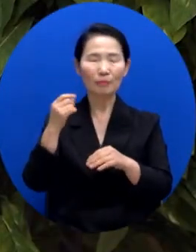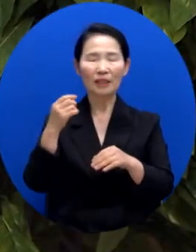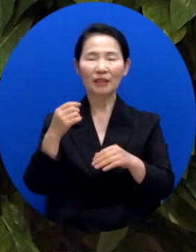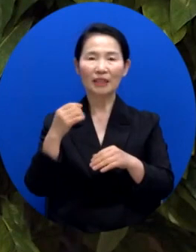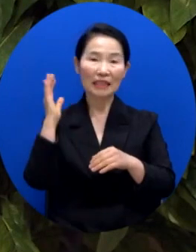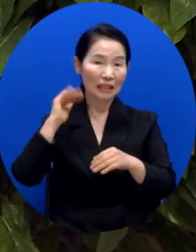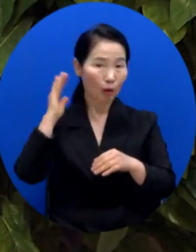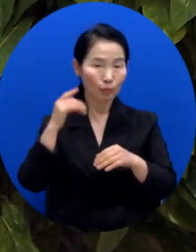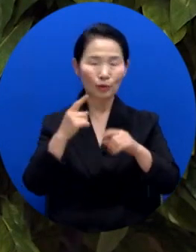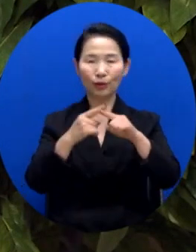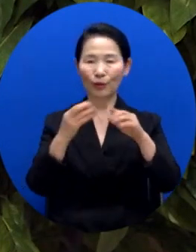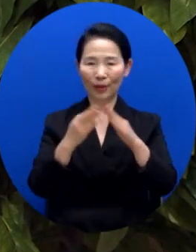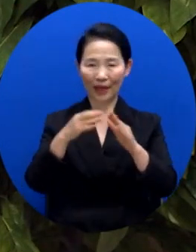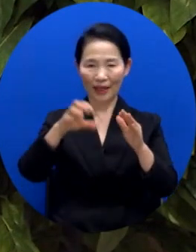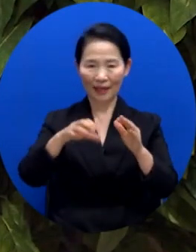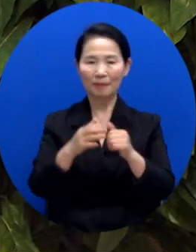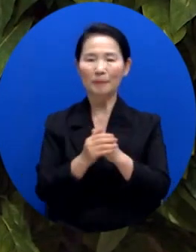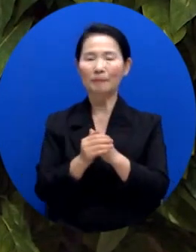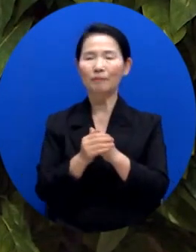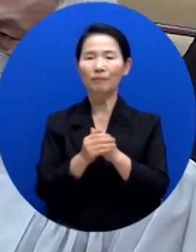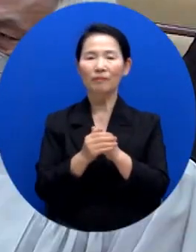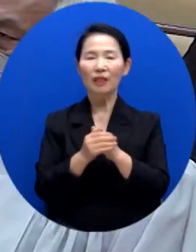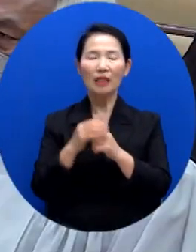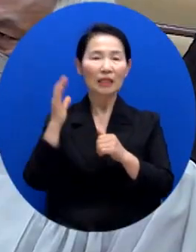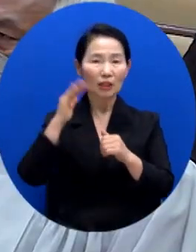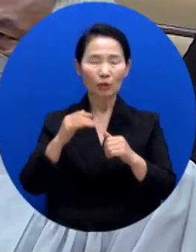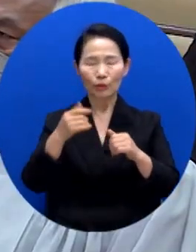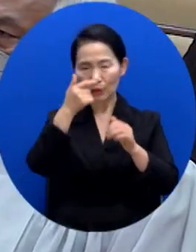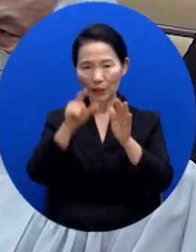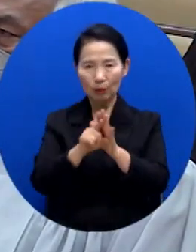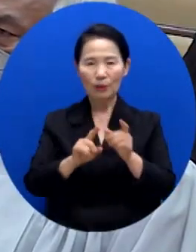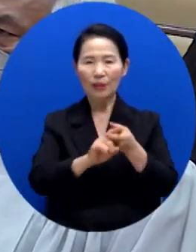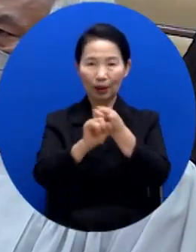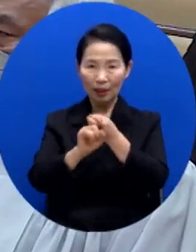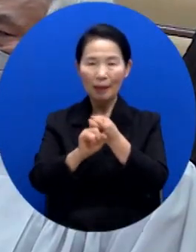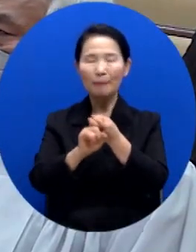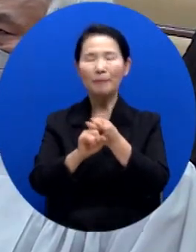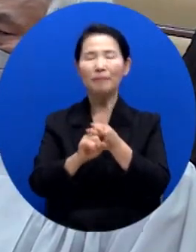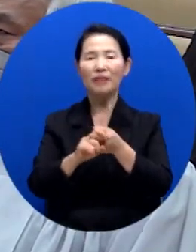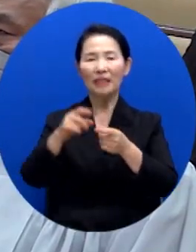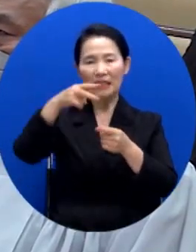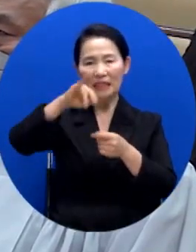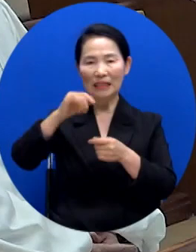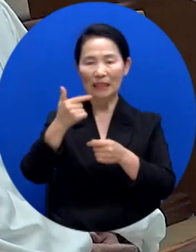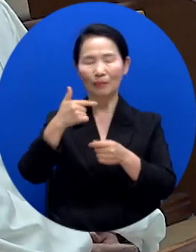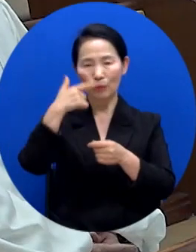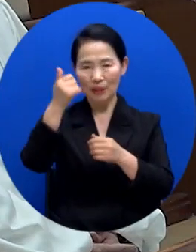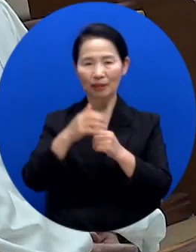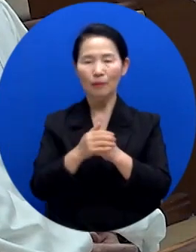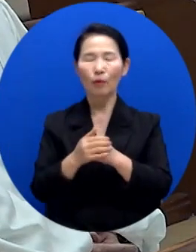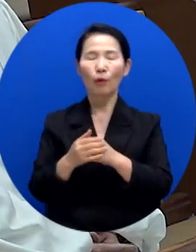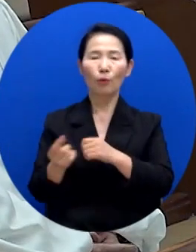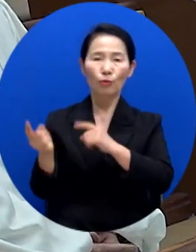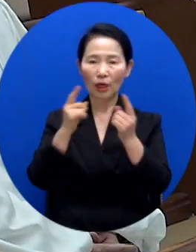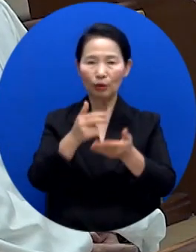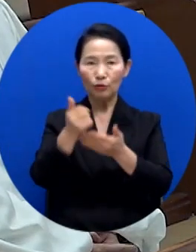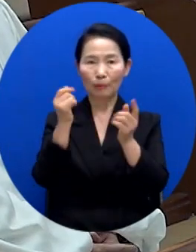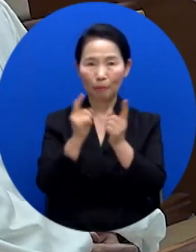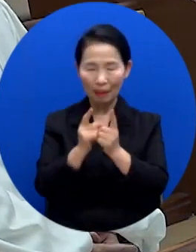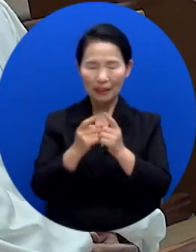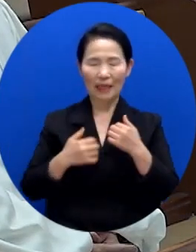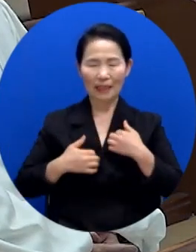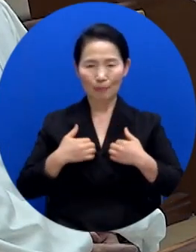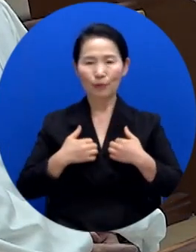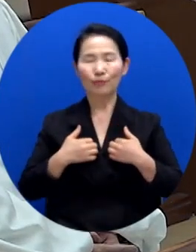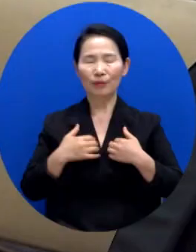에서 열린 부활절 연합예배 에서 이 정보 기독교나 패장 신진섭 목사님 부활의 주님을 만난 기쁨과 감격을 가지고 자